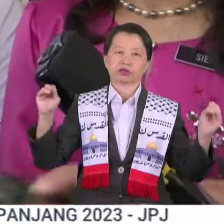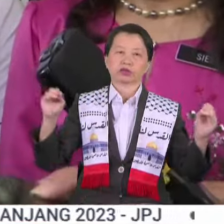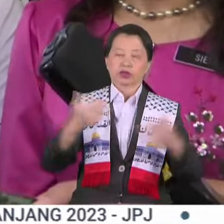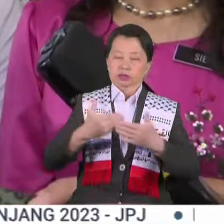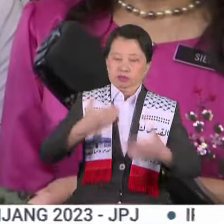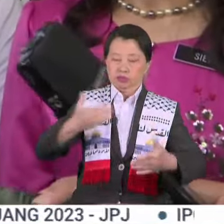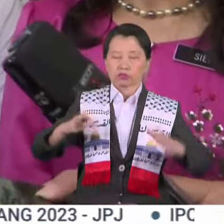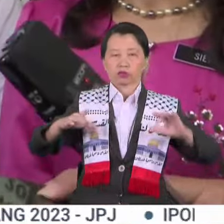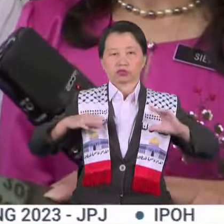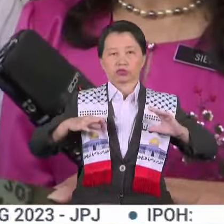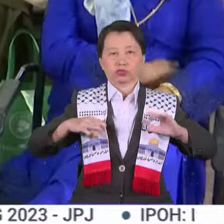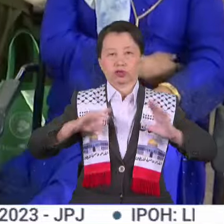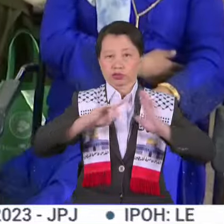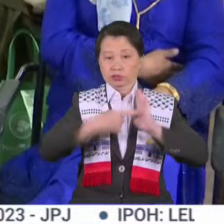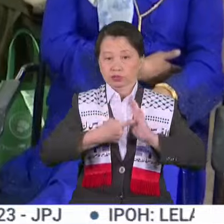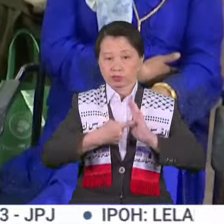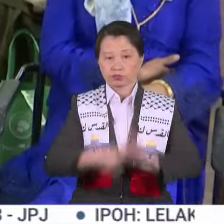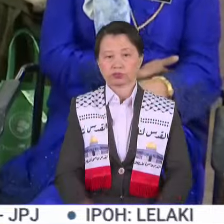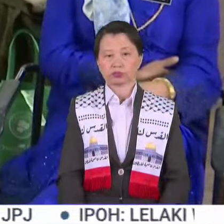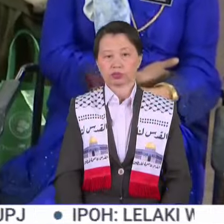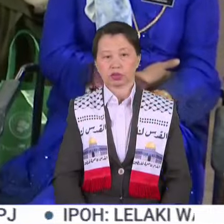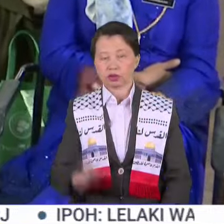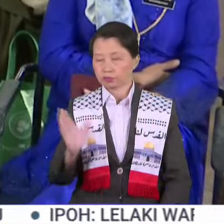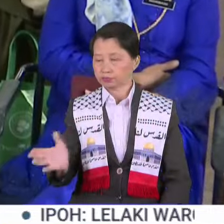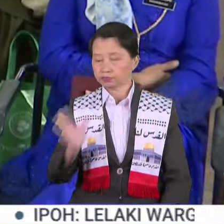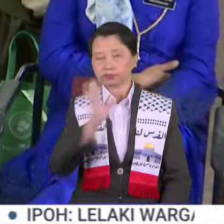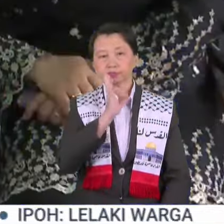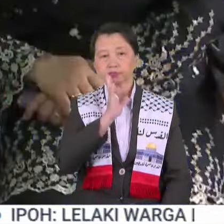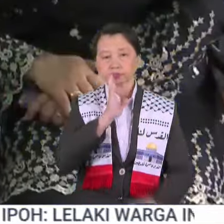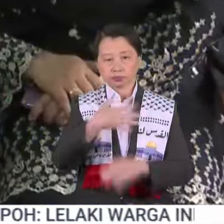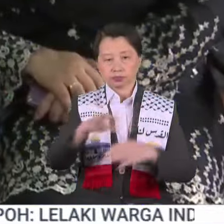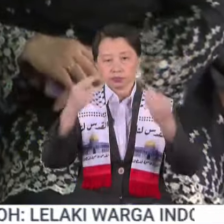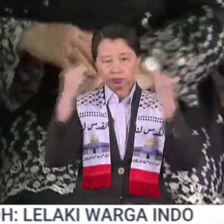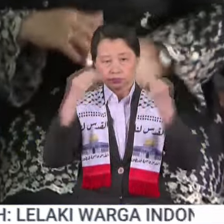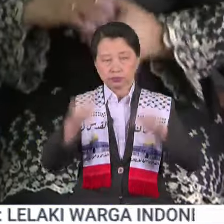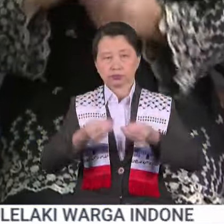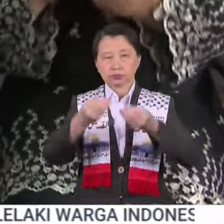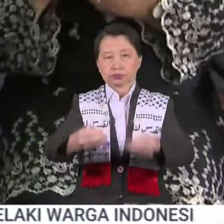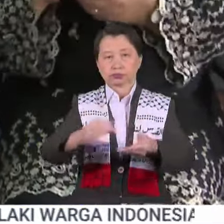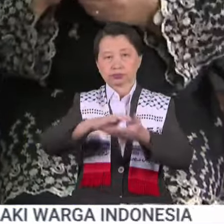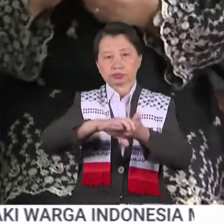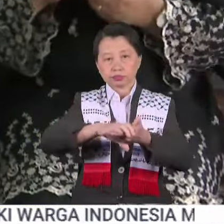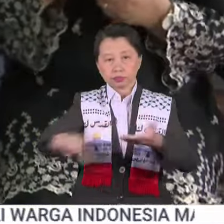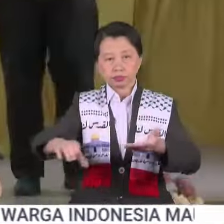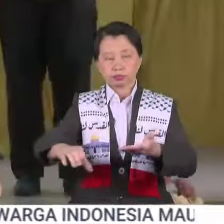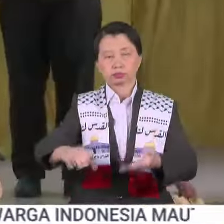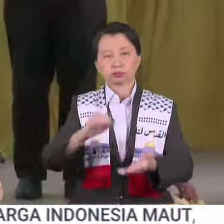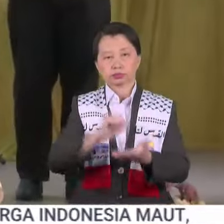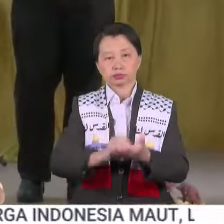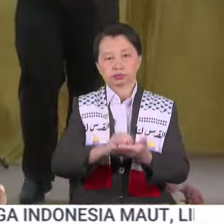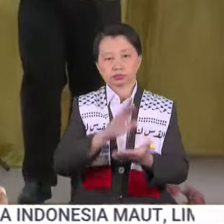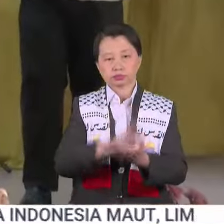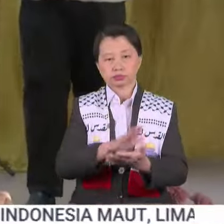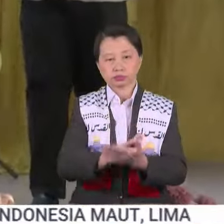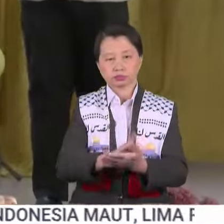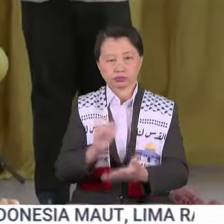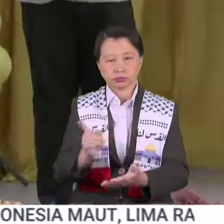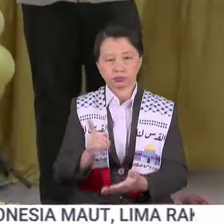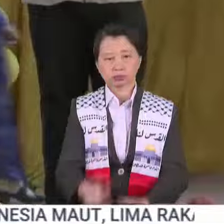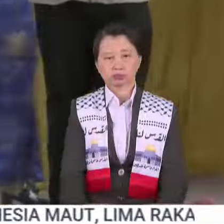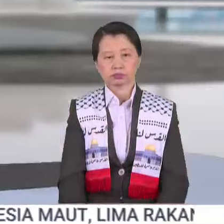cuti sekolah bermula. Beliau menyatakannya selepas majlis penyerahan cek cura BAP berkenaan.